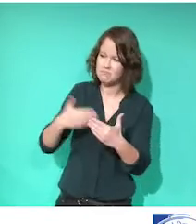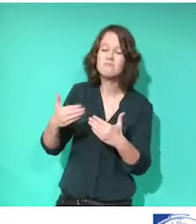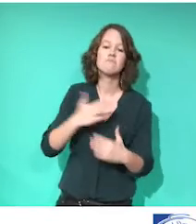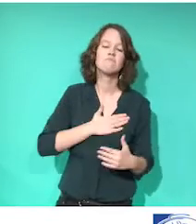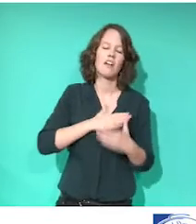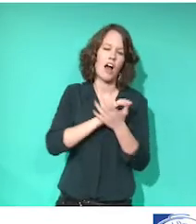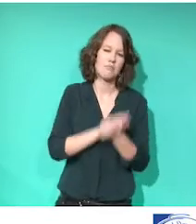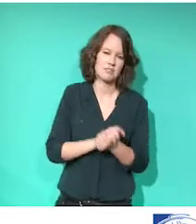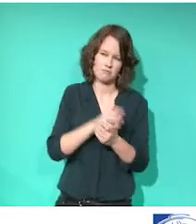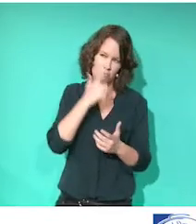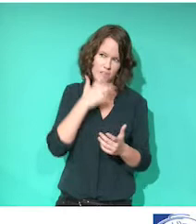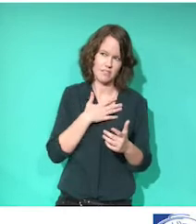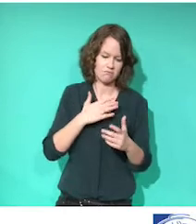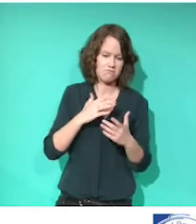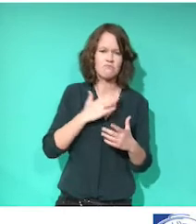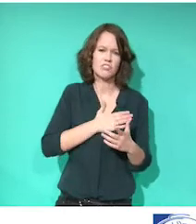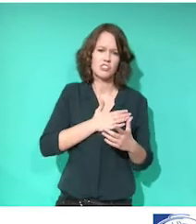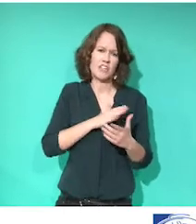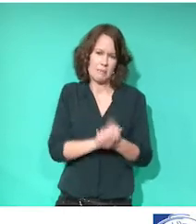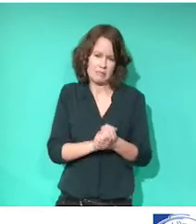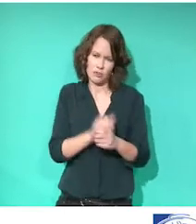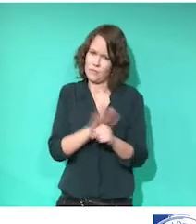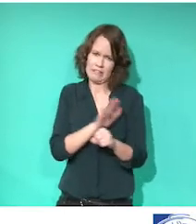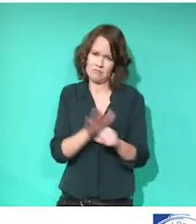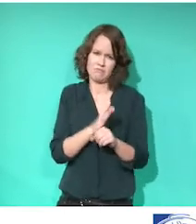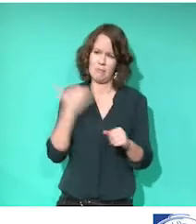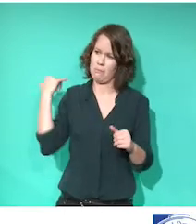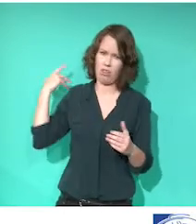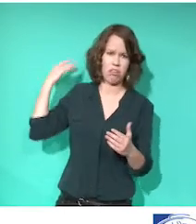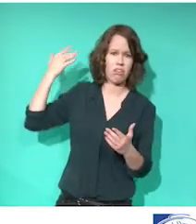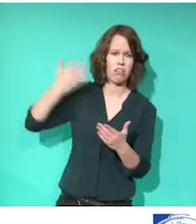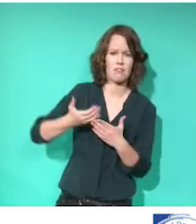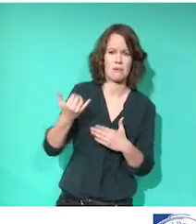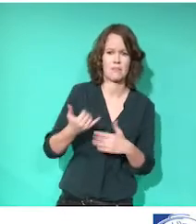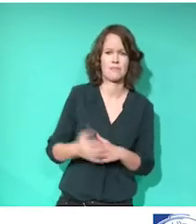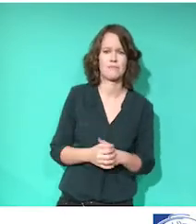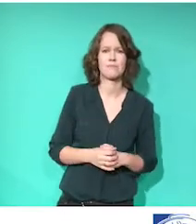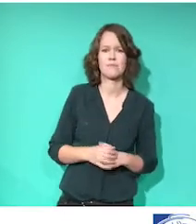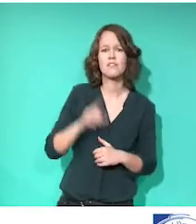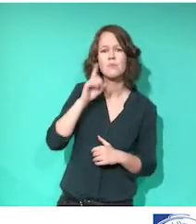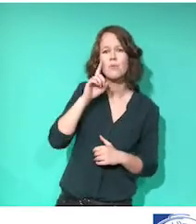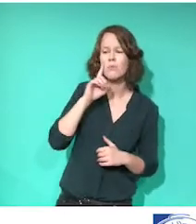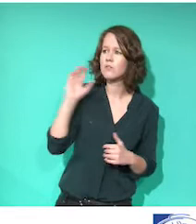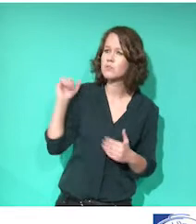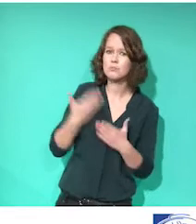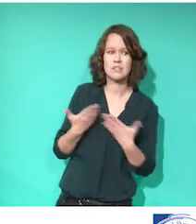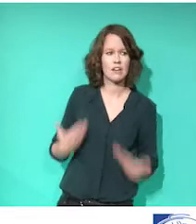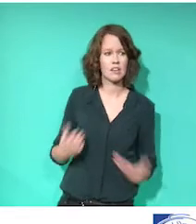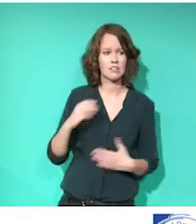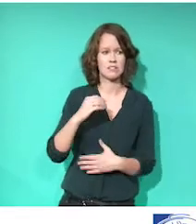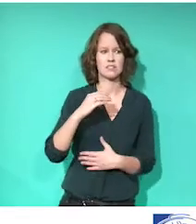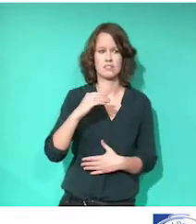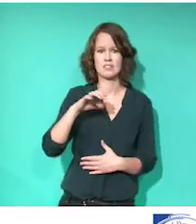me contenter de cette formule, chers amis, et je précise que depuis que je suis venue au Conseil économique et social et